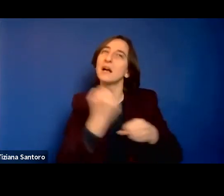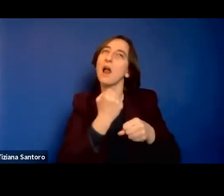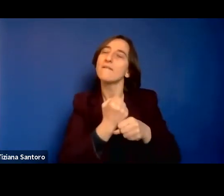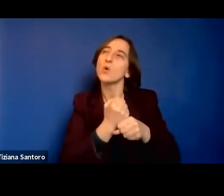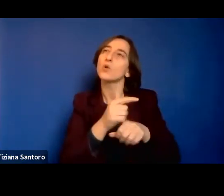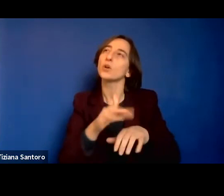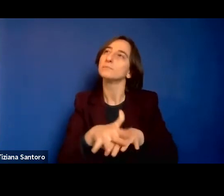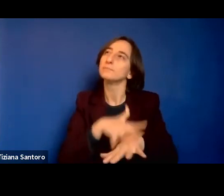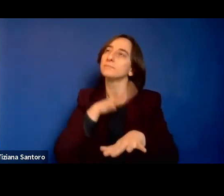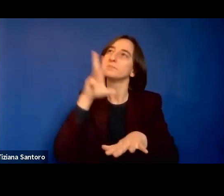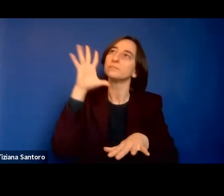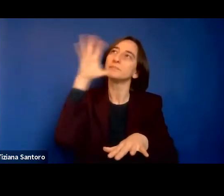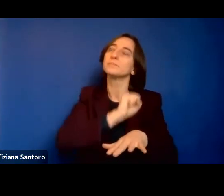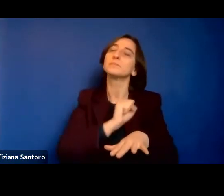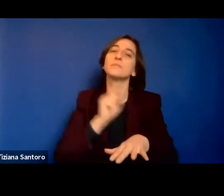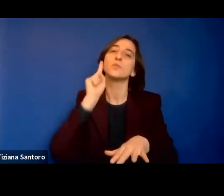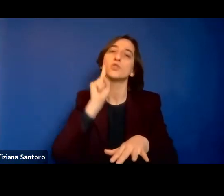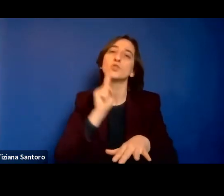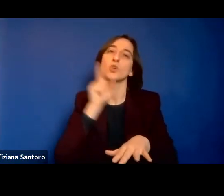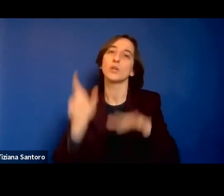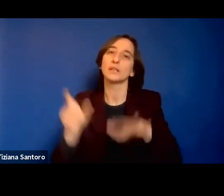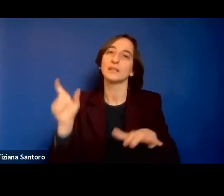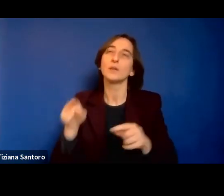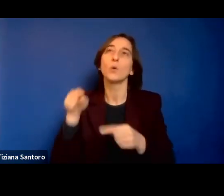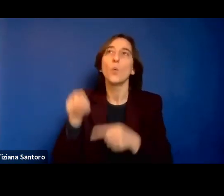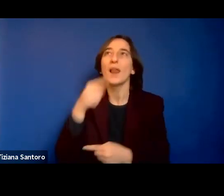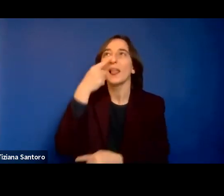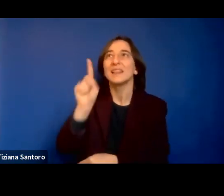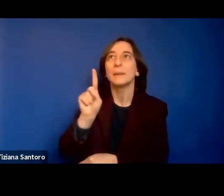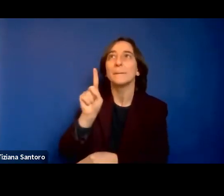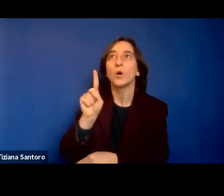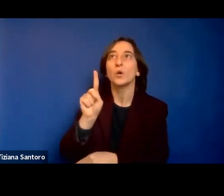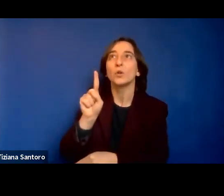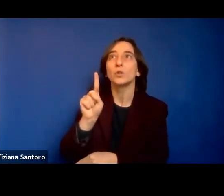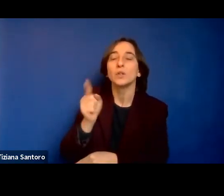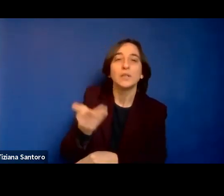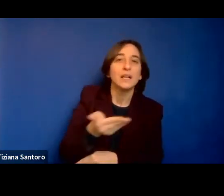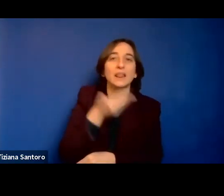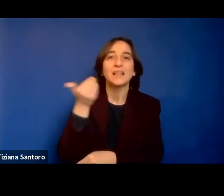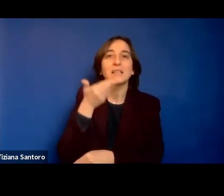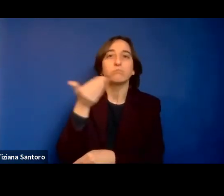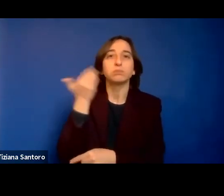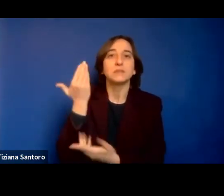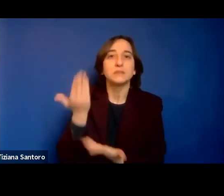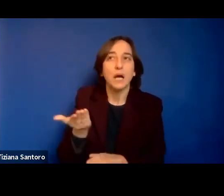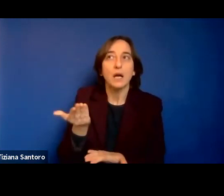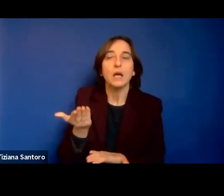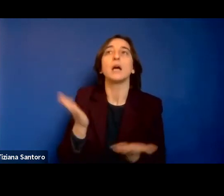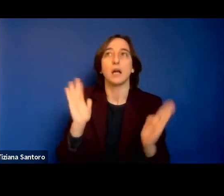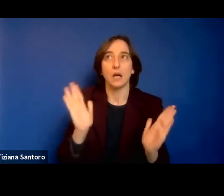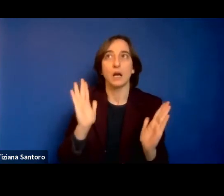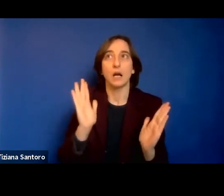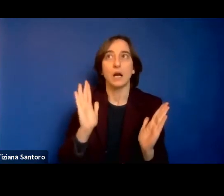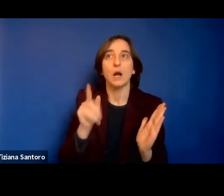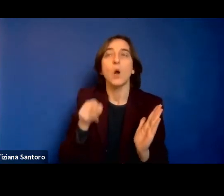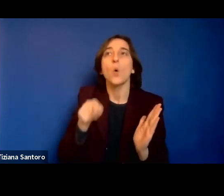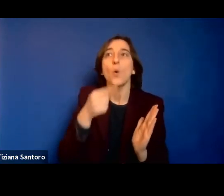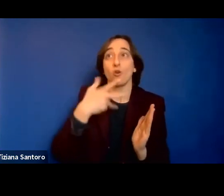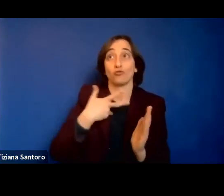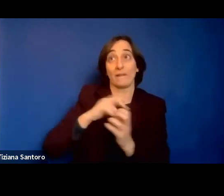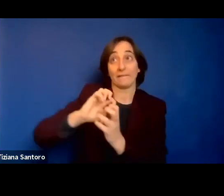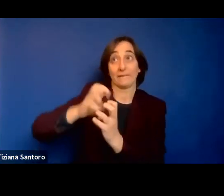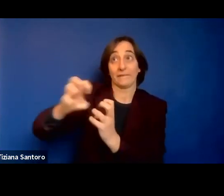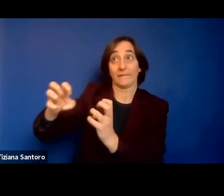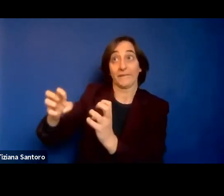di pubblico, con questo tipo di disabilità che ha varie accezioni, che tipo di esigenze ha quando